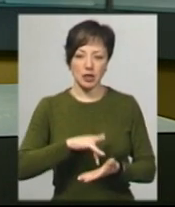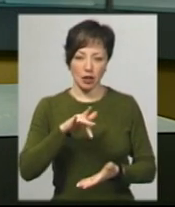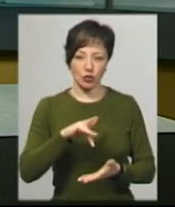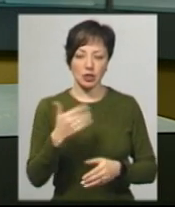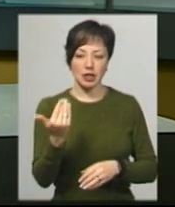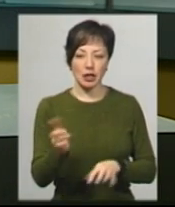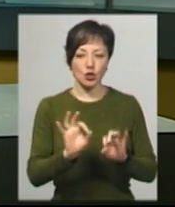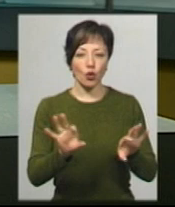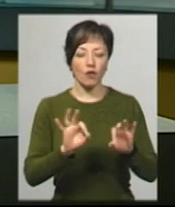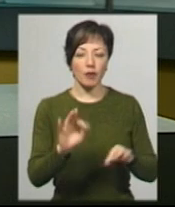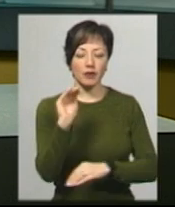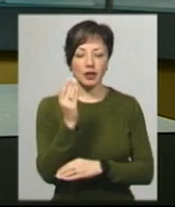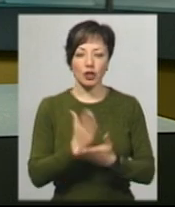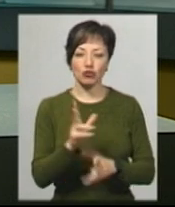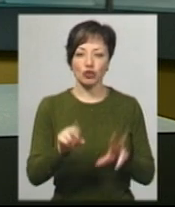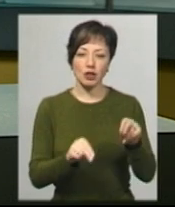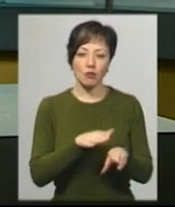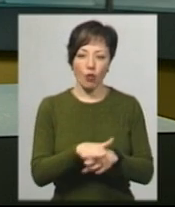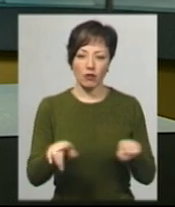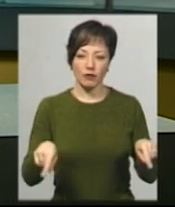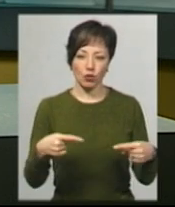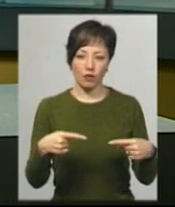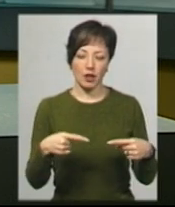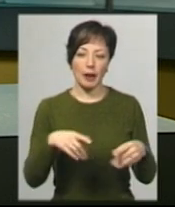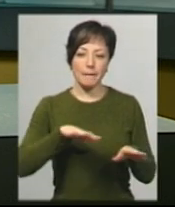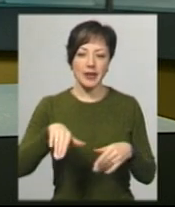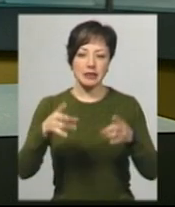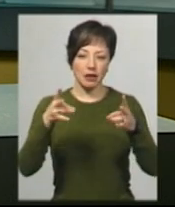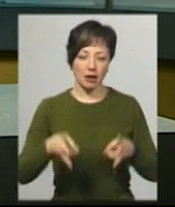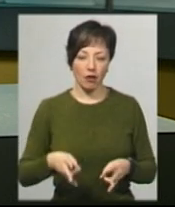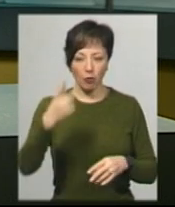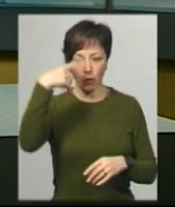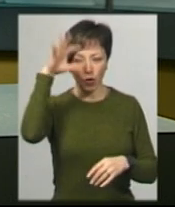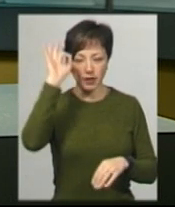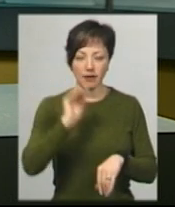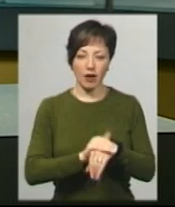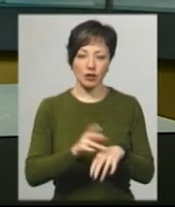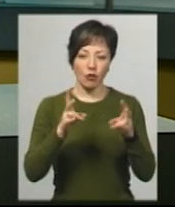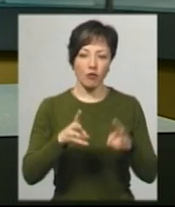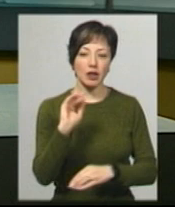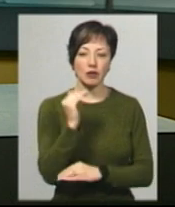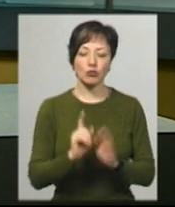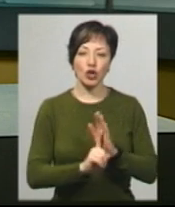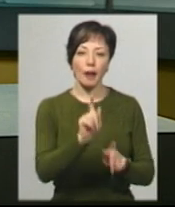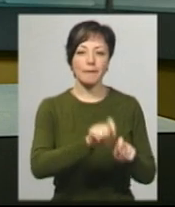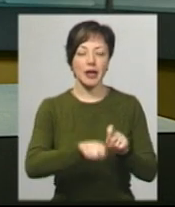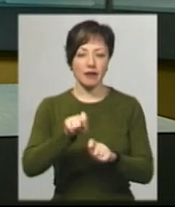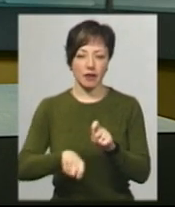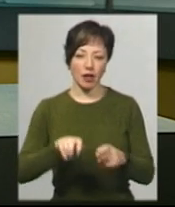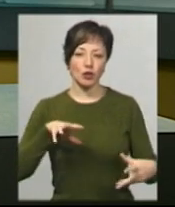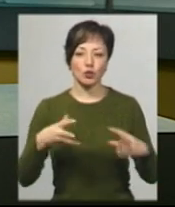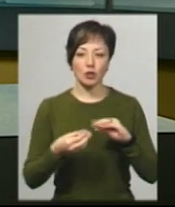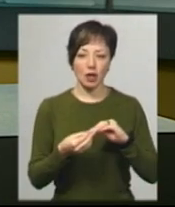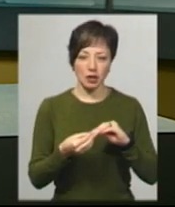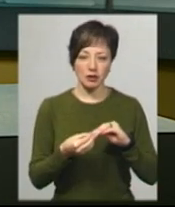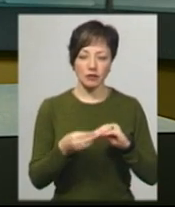За її словами, у дитини є шанс на повне відновлення після травми. Поліція за фактом травмування дитини почала перевірку. Її результатів,